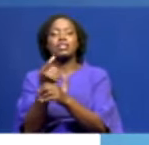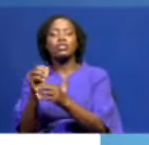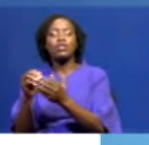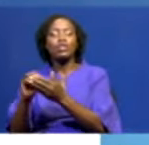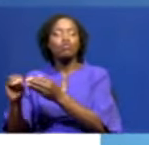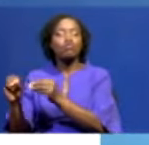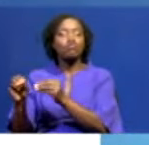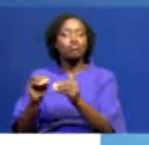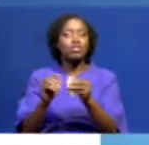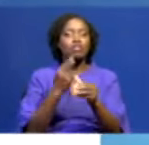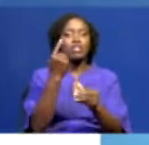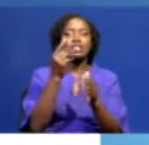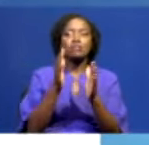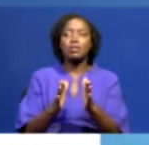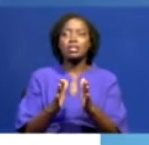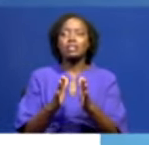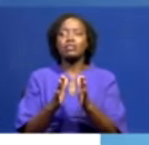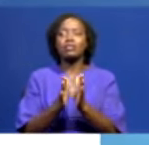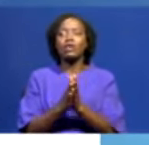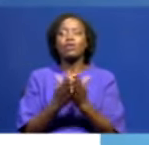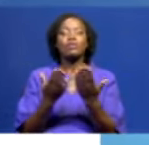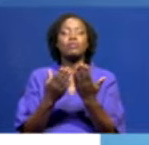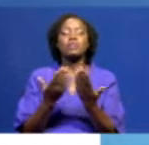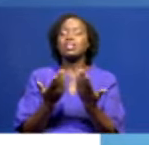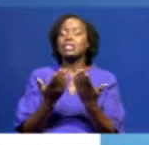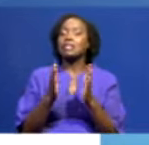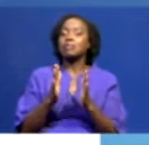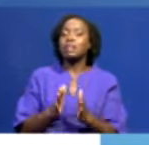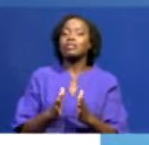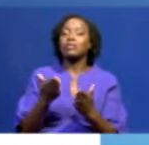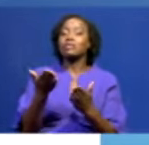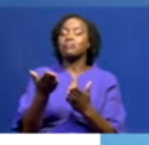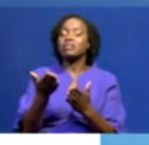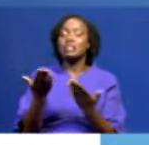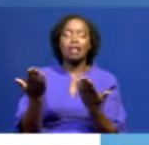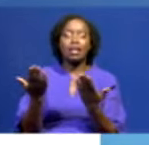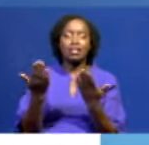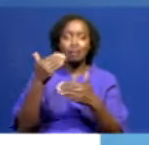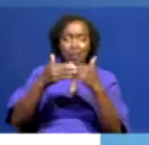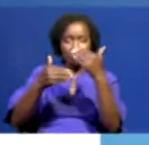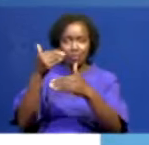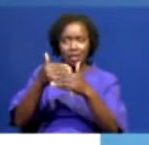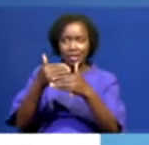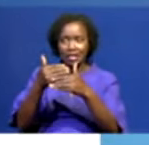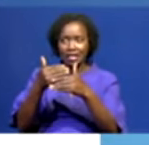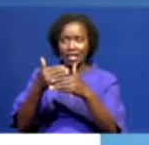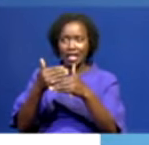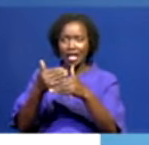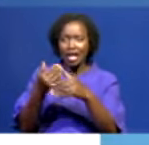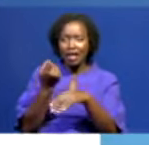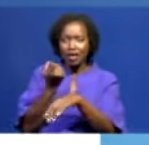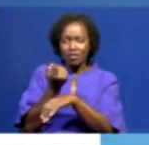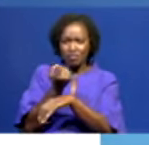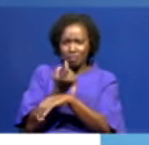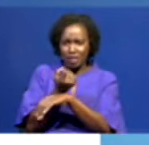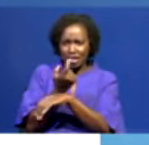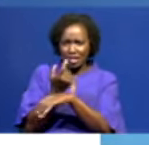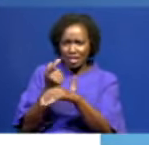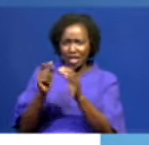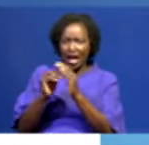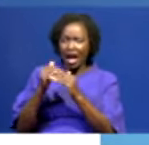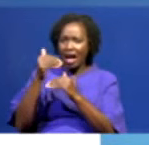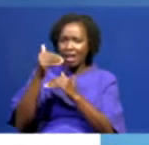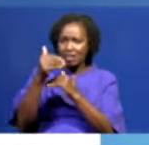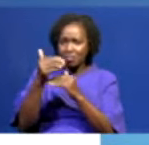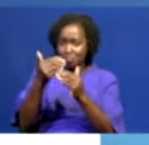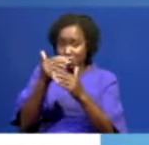kwanza aliyedaiwa kuwa mwathiriwa kutoka ndani ya jengo hilo. Zoezi hilo lilijiri saa chache kabla ya Rais William Ruto